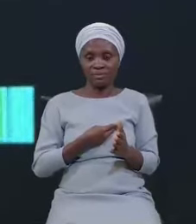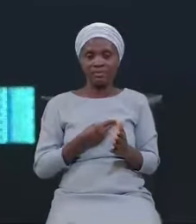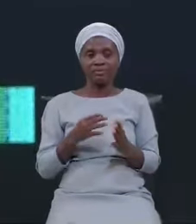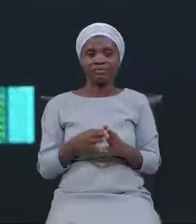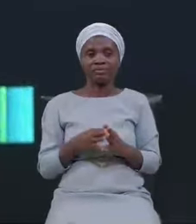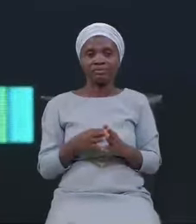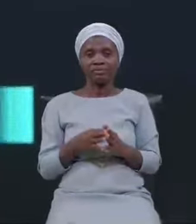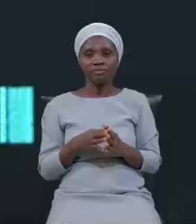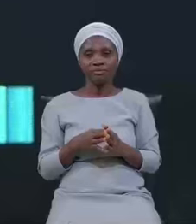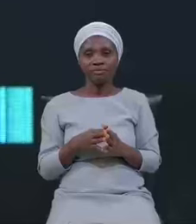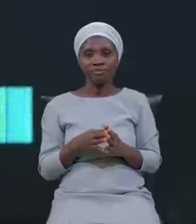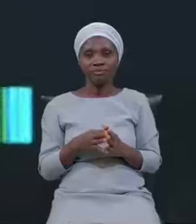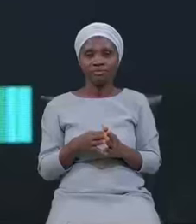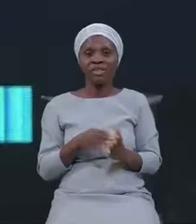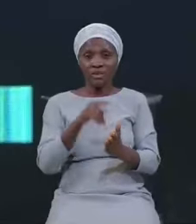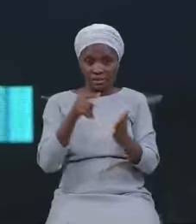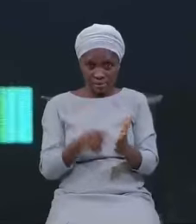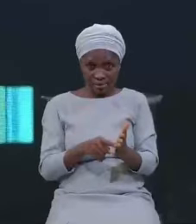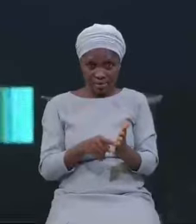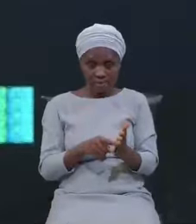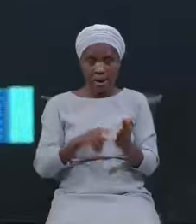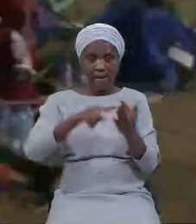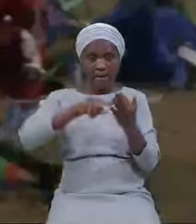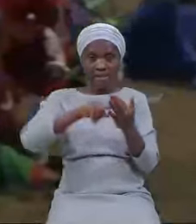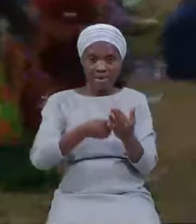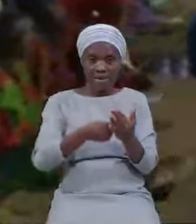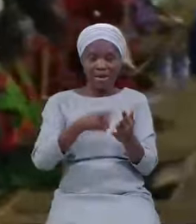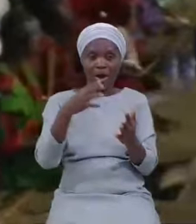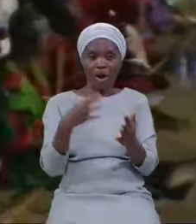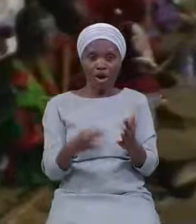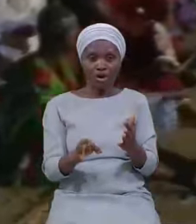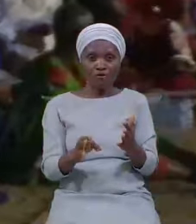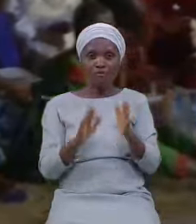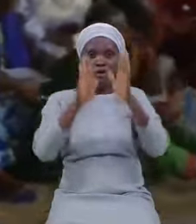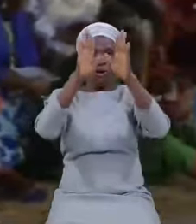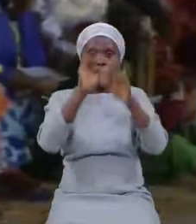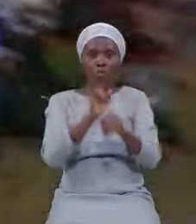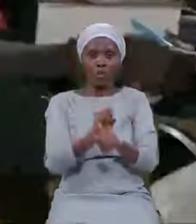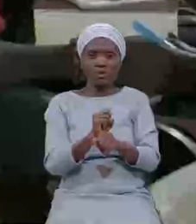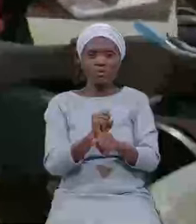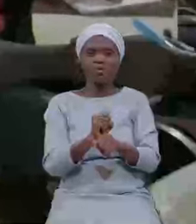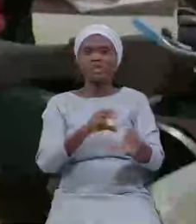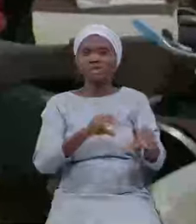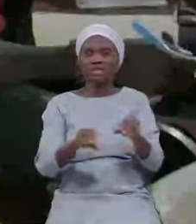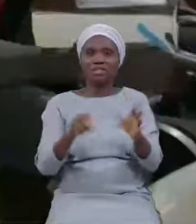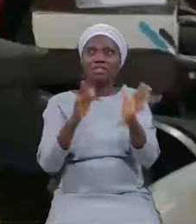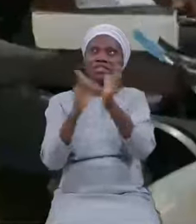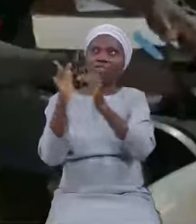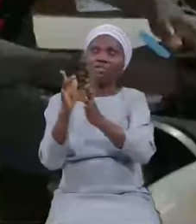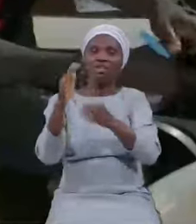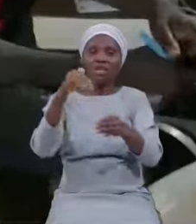Tel fut à Cana en Galilée le premier des miracles que fit Jésus. Il manifesta sa